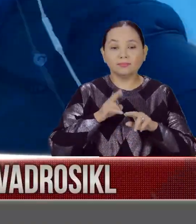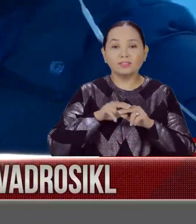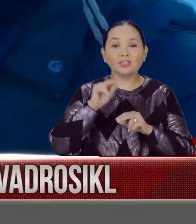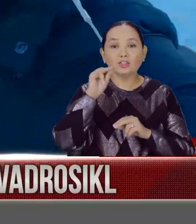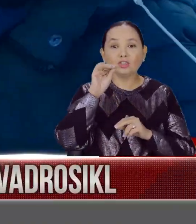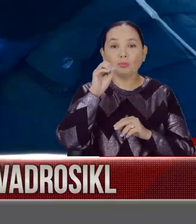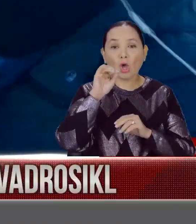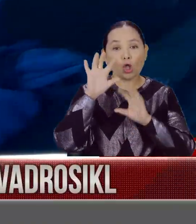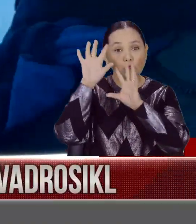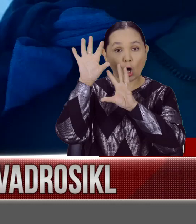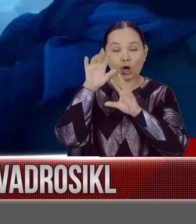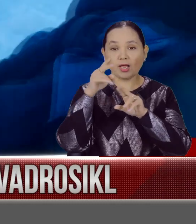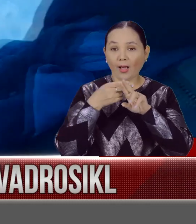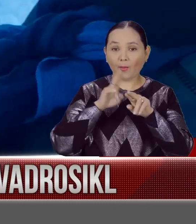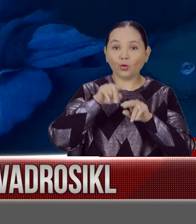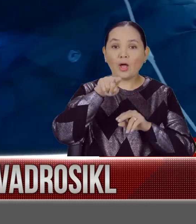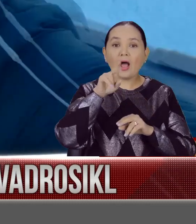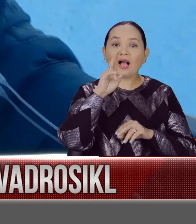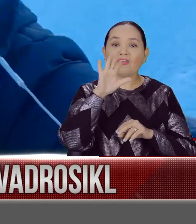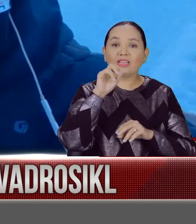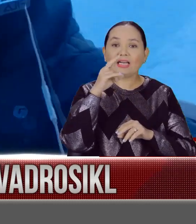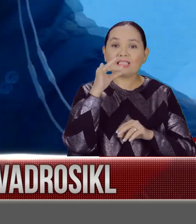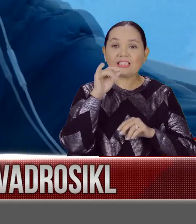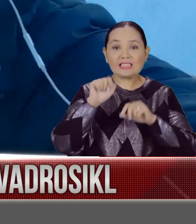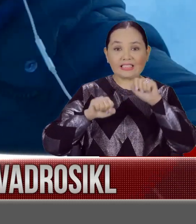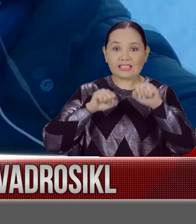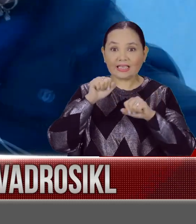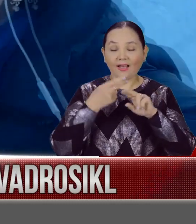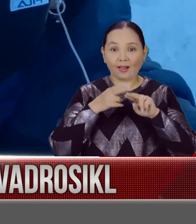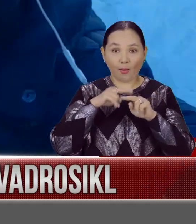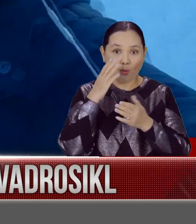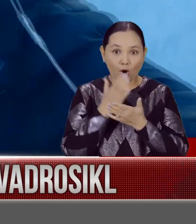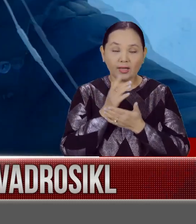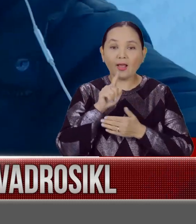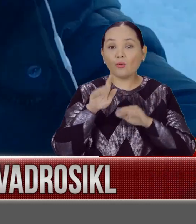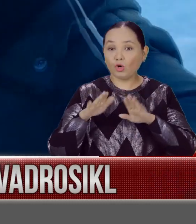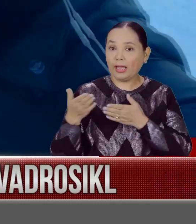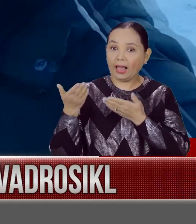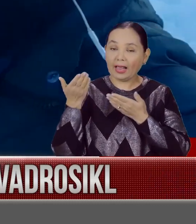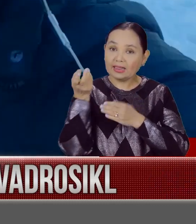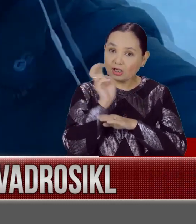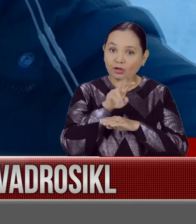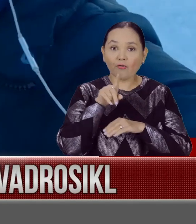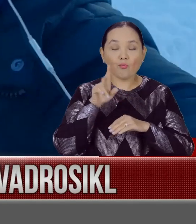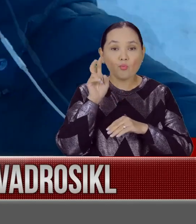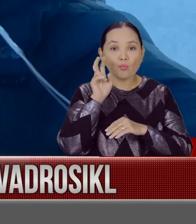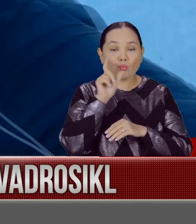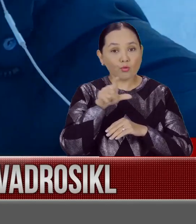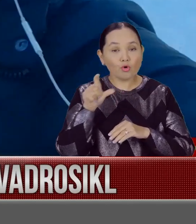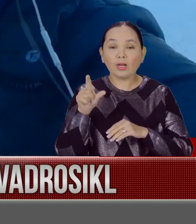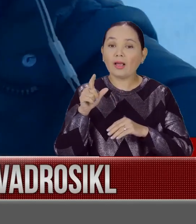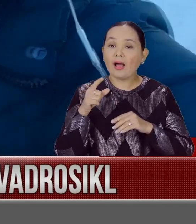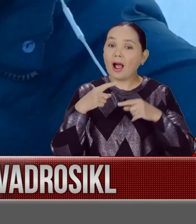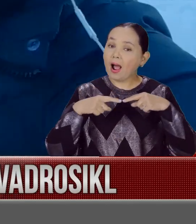bog'larida mana bunday kvadrat sikllar 50 ta bor ekan. Bu yerga tashrif buyurganlar